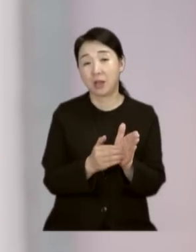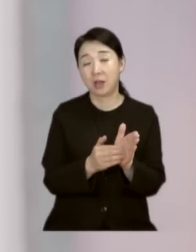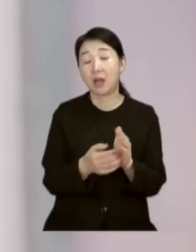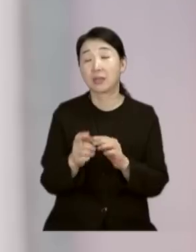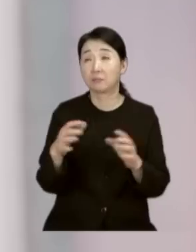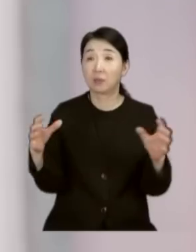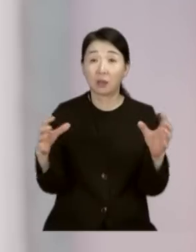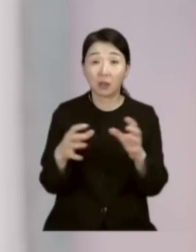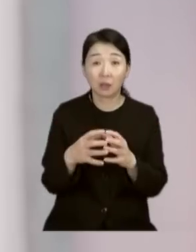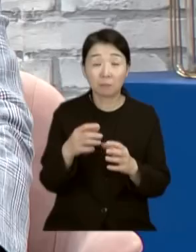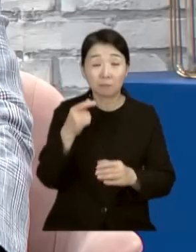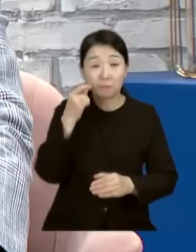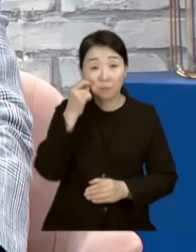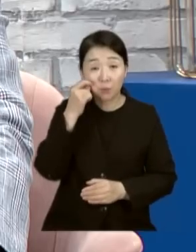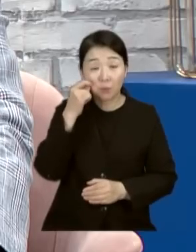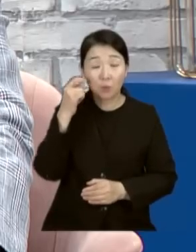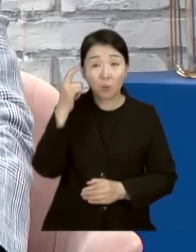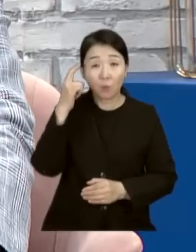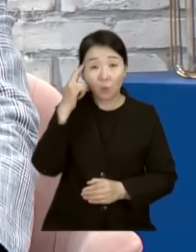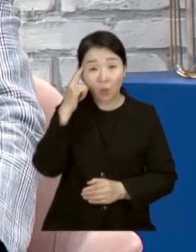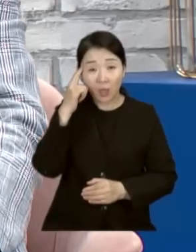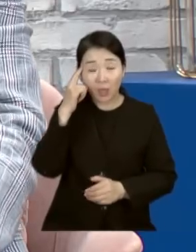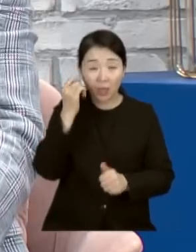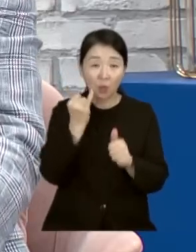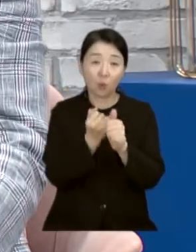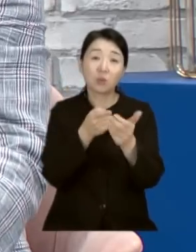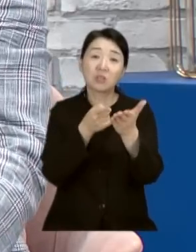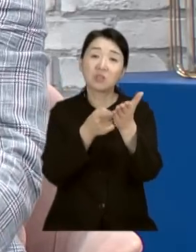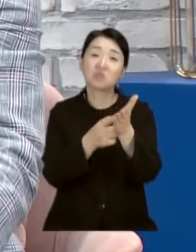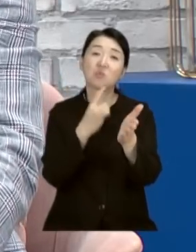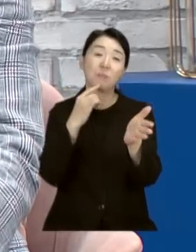합치지를 못했어요. 혼인신고만 하고